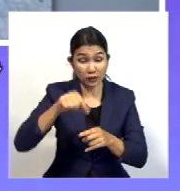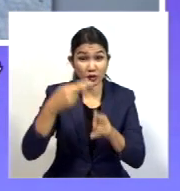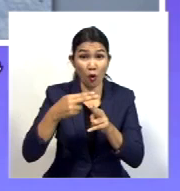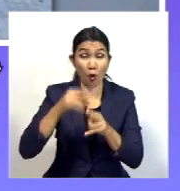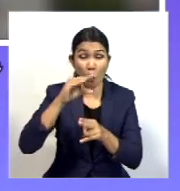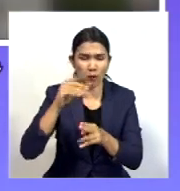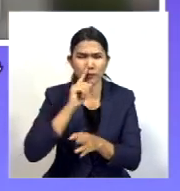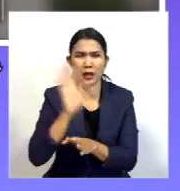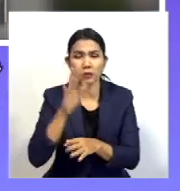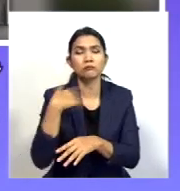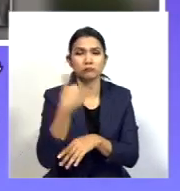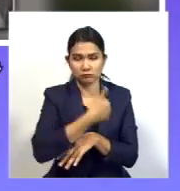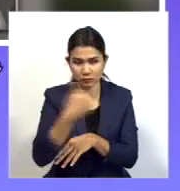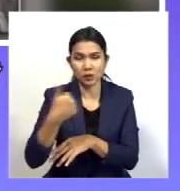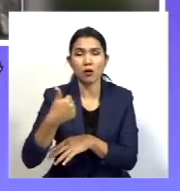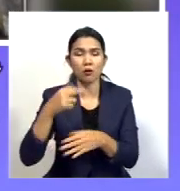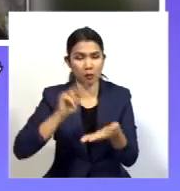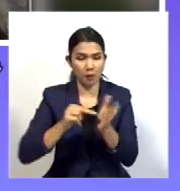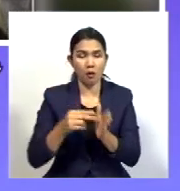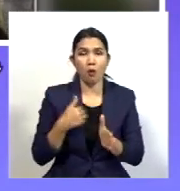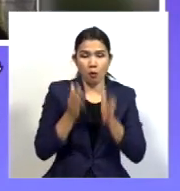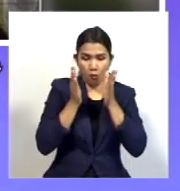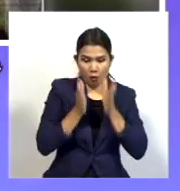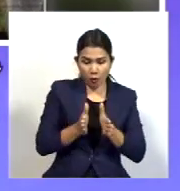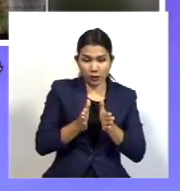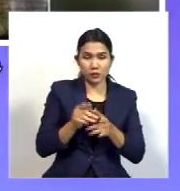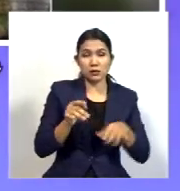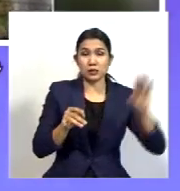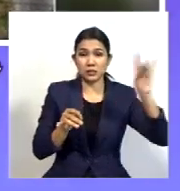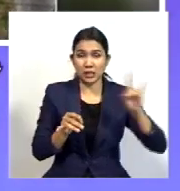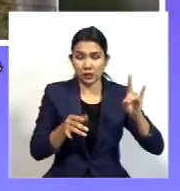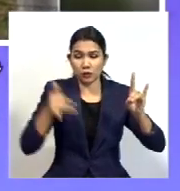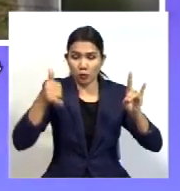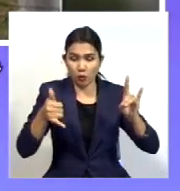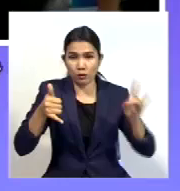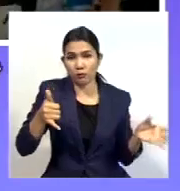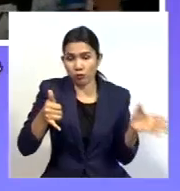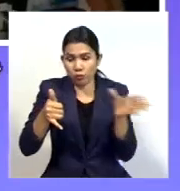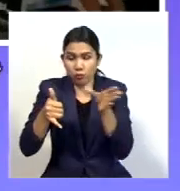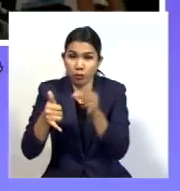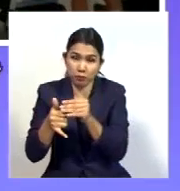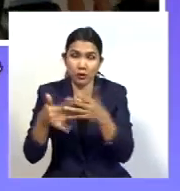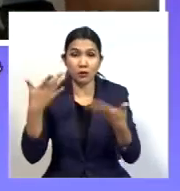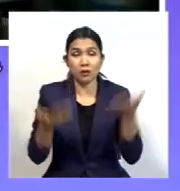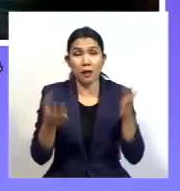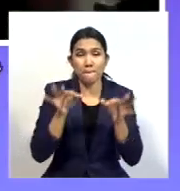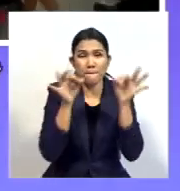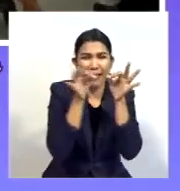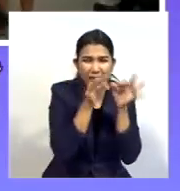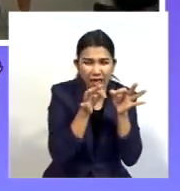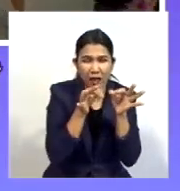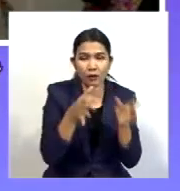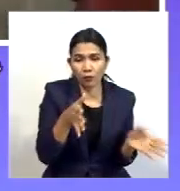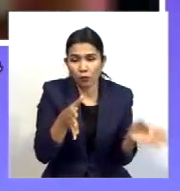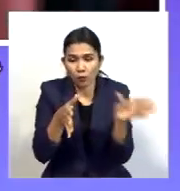สู่คนได้จากสัตว์ถึงคนโดยตรงหรือจากแมลงมาถึงคนอย่างนี้เป็นต้นนะครับ ครับ ค่ะแต่ว่าเ